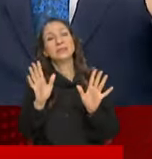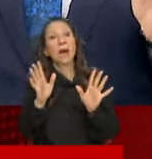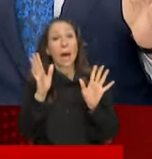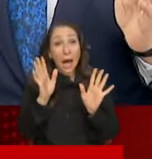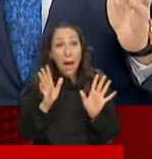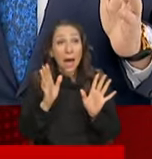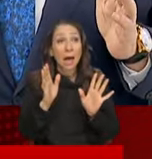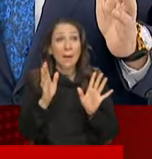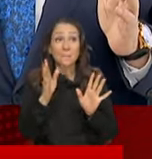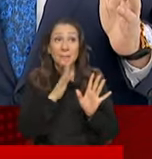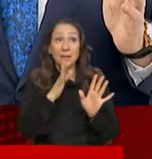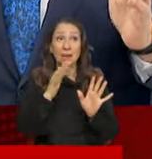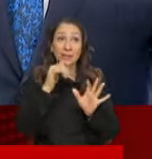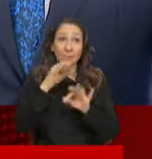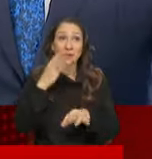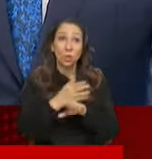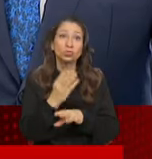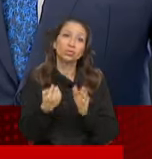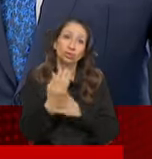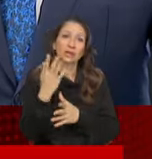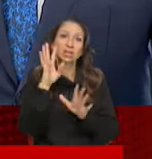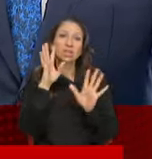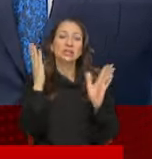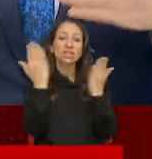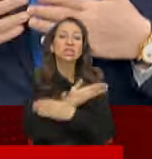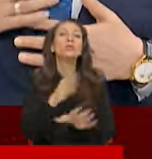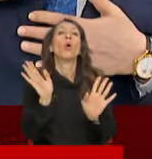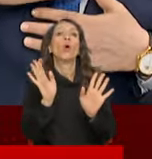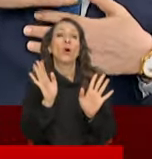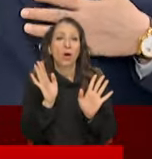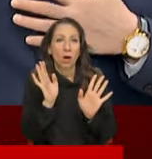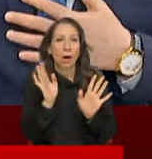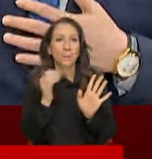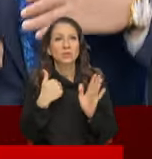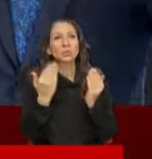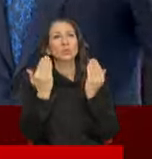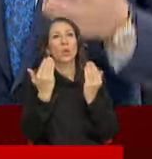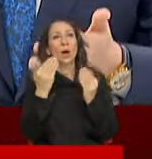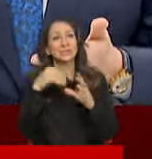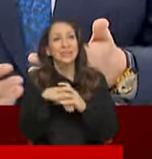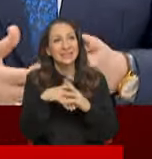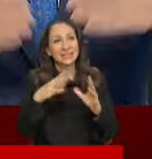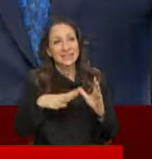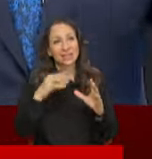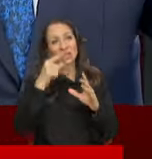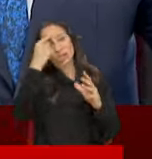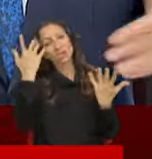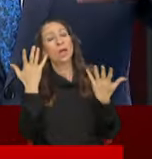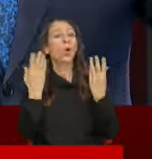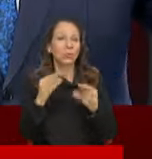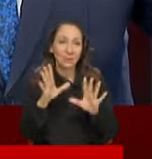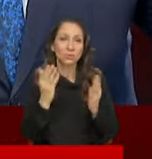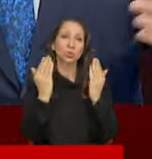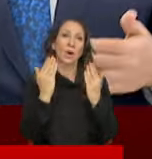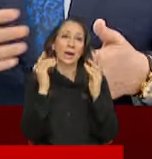o zaman yapılacak bilim adamları genelde işte şaşırmıyor Dolayısıyla Yani biz dua açısından temenni açısından İnşallah olmaz